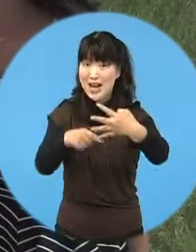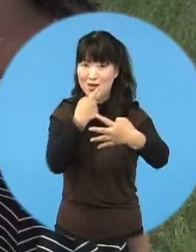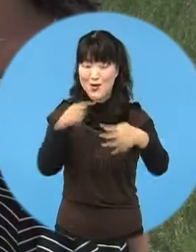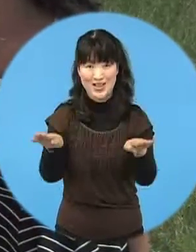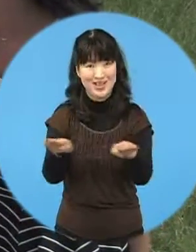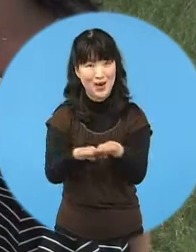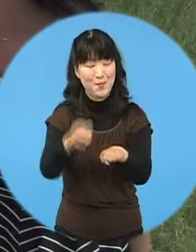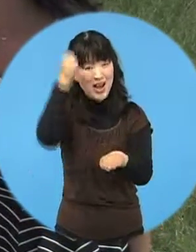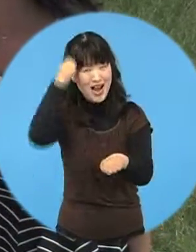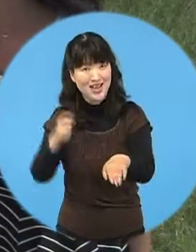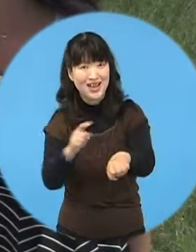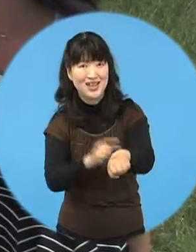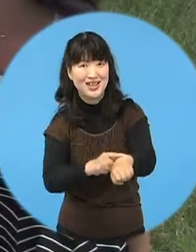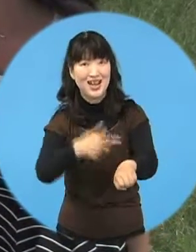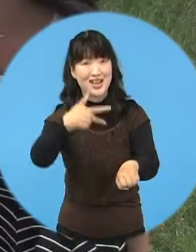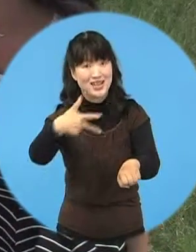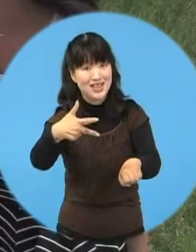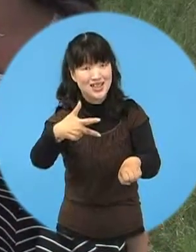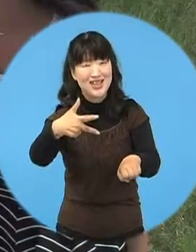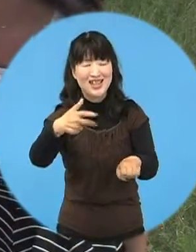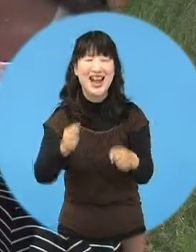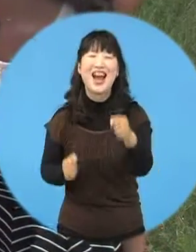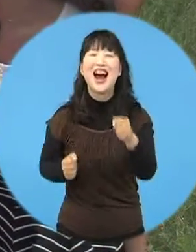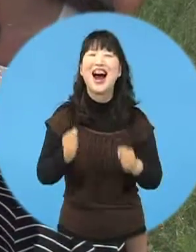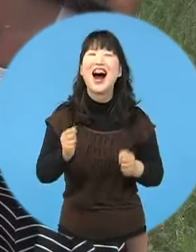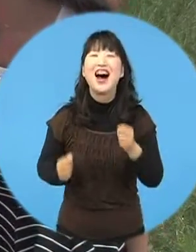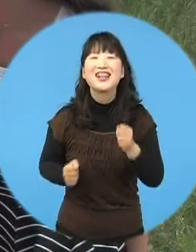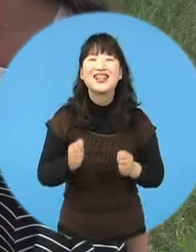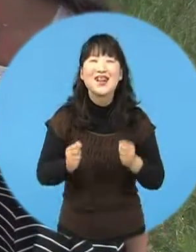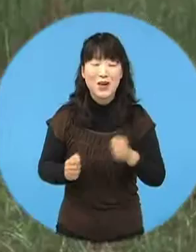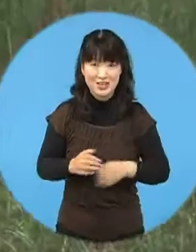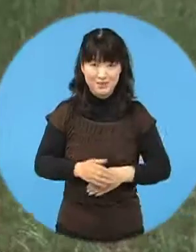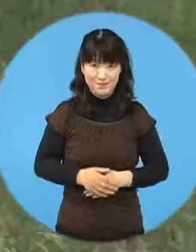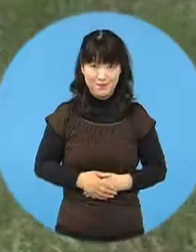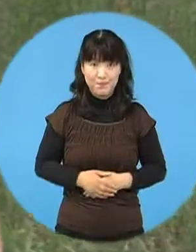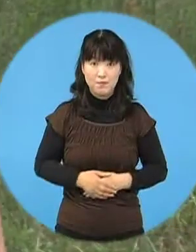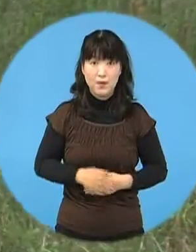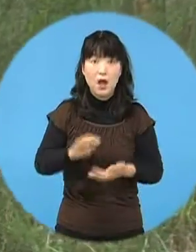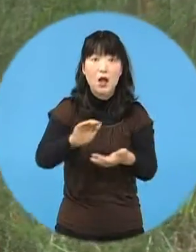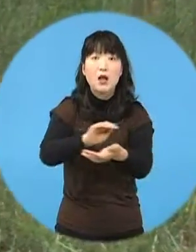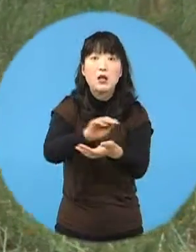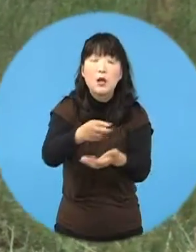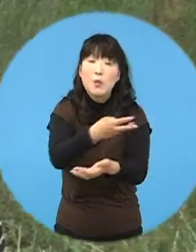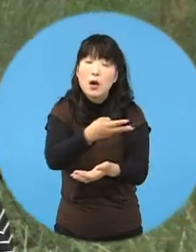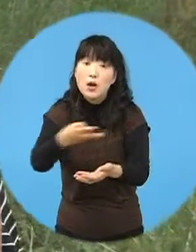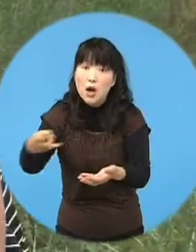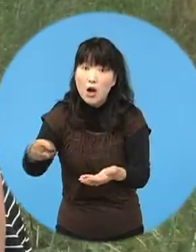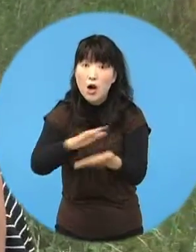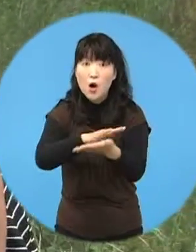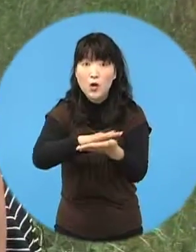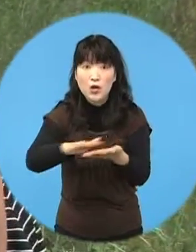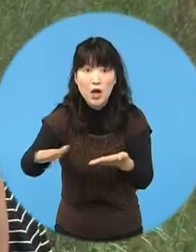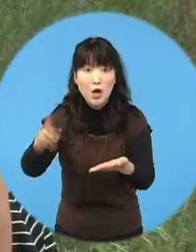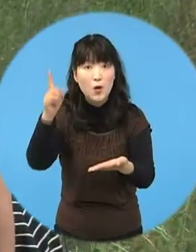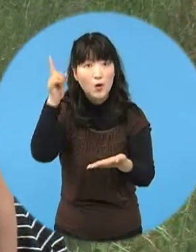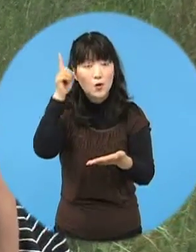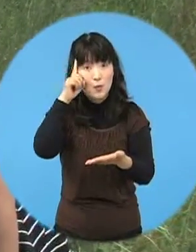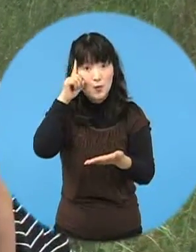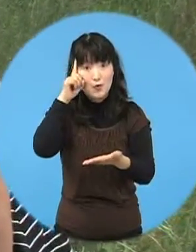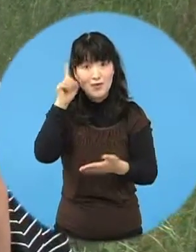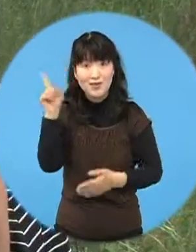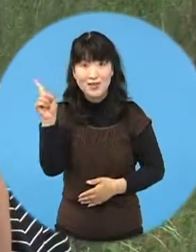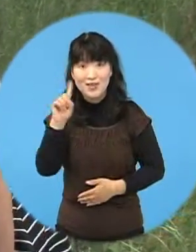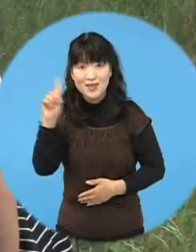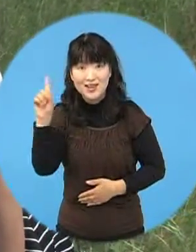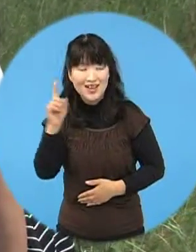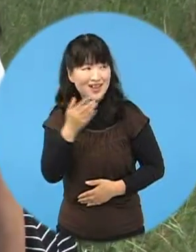はもう朝7時に皆さんで体操しながら走っております。 多摩川が綺麗だなと思う瞬間、皆さんお持